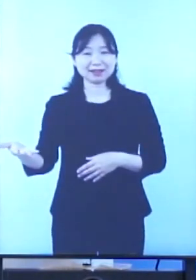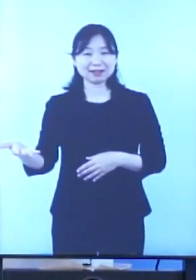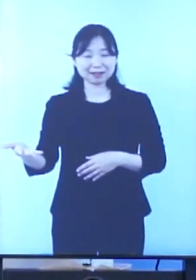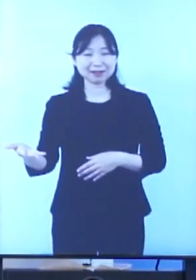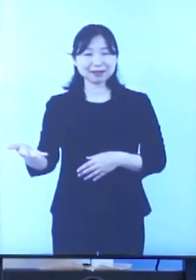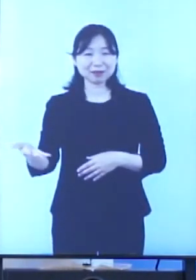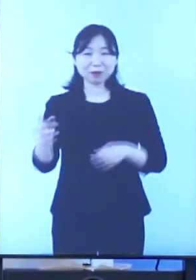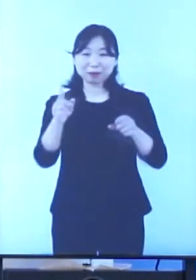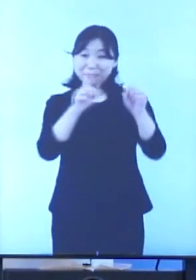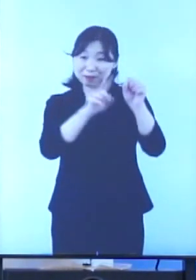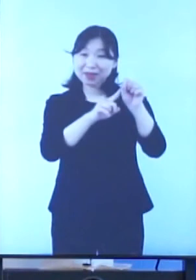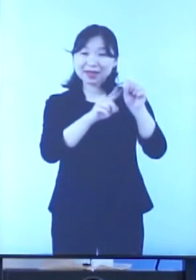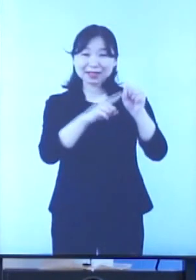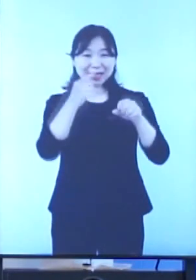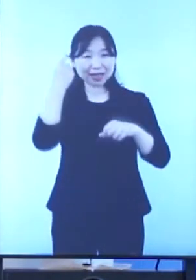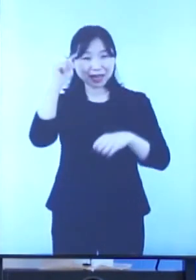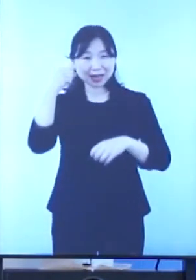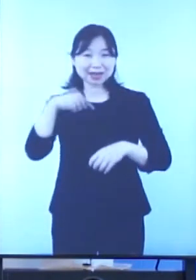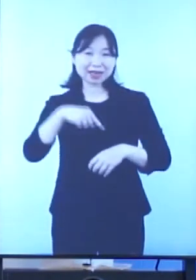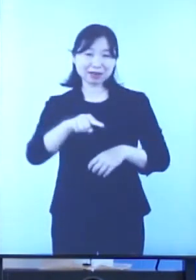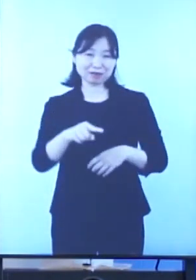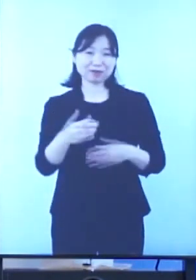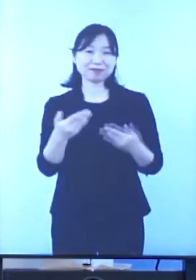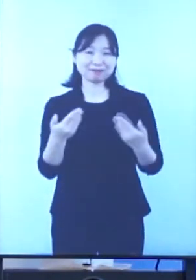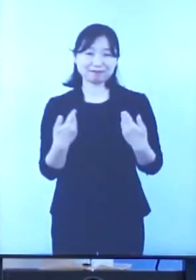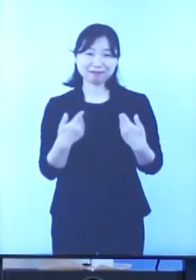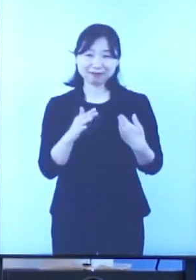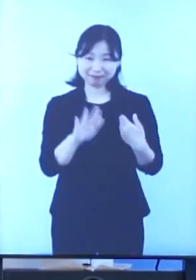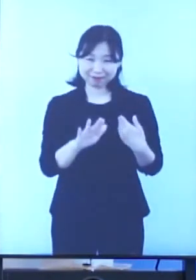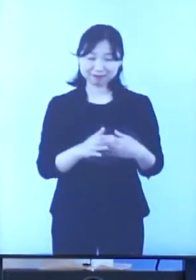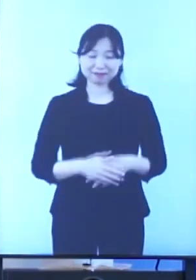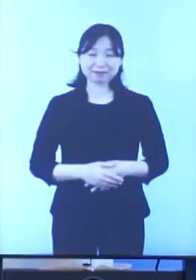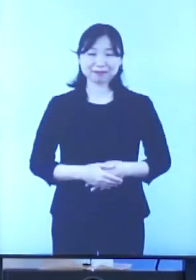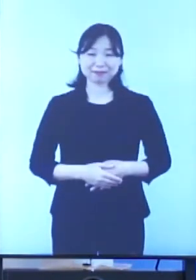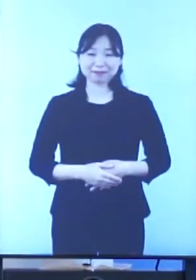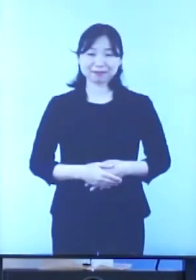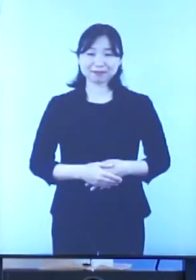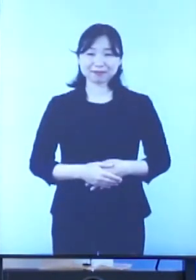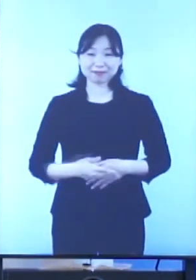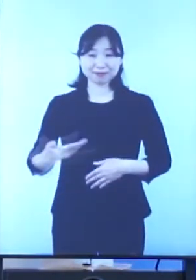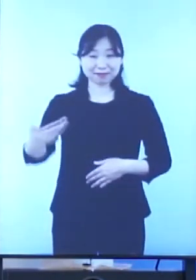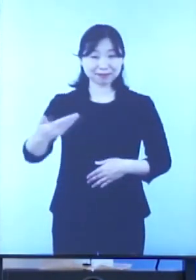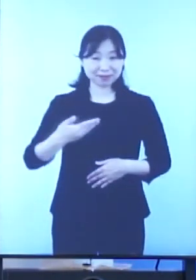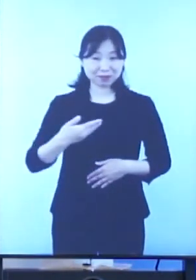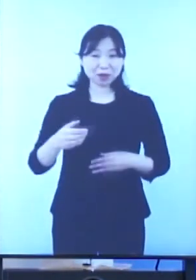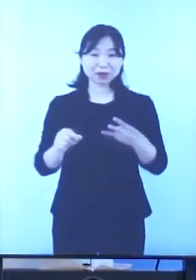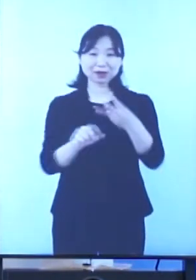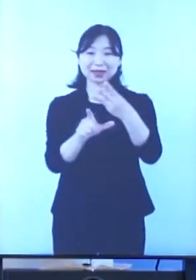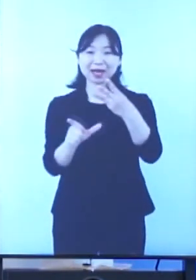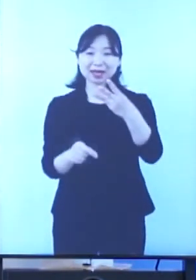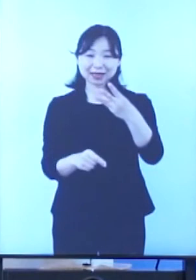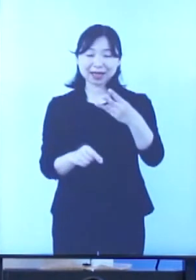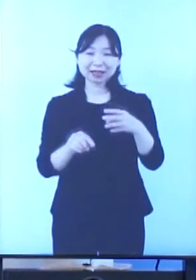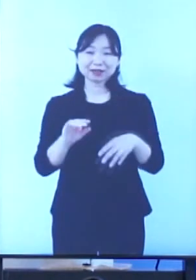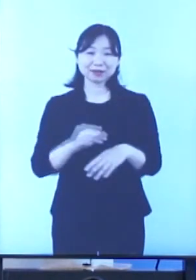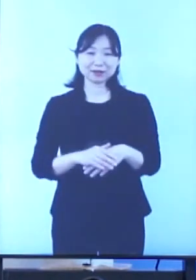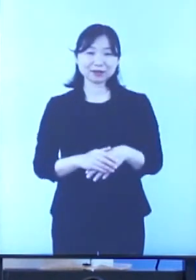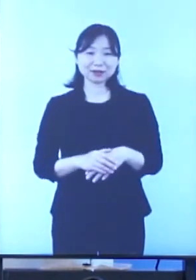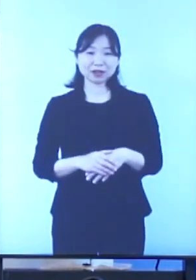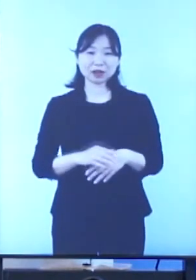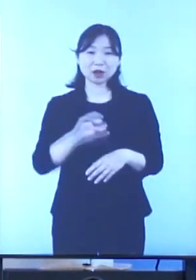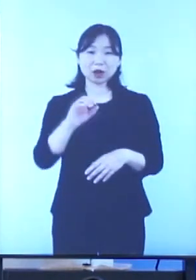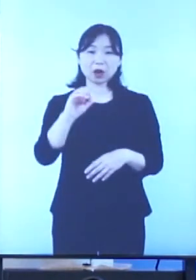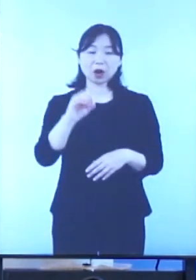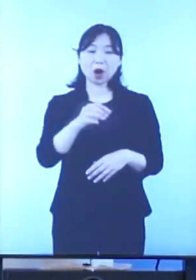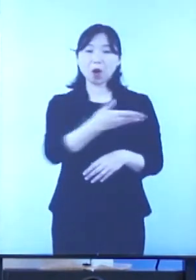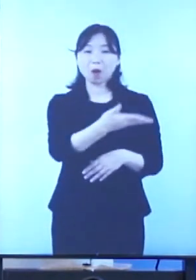から、考えていかなければいけないと思っています。 私も3月にですね、知事オーシャンズ X の活